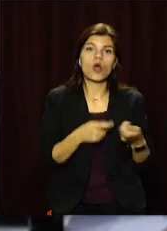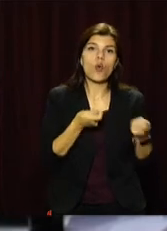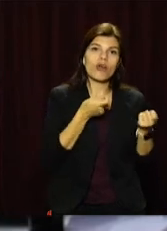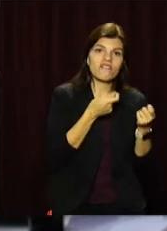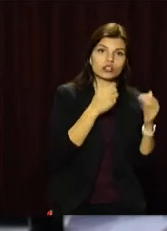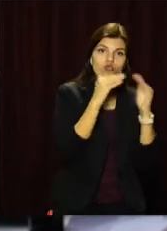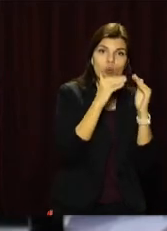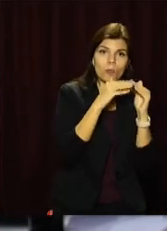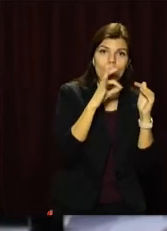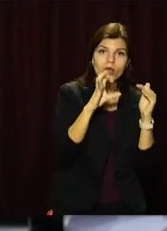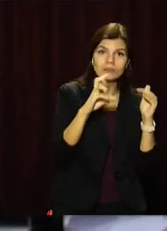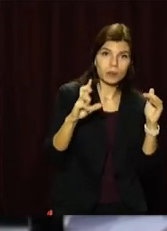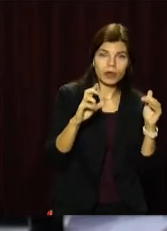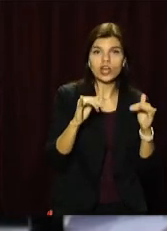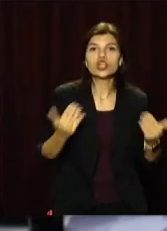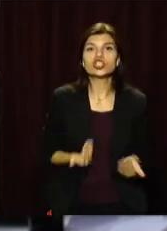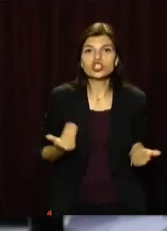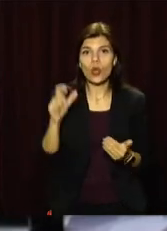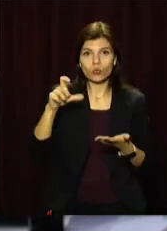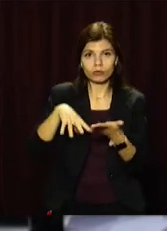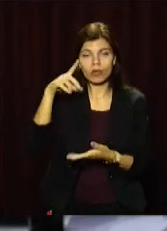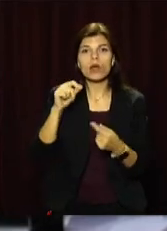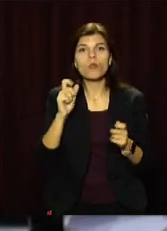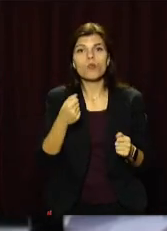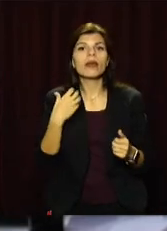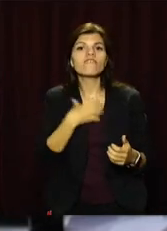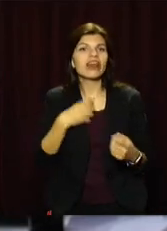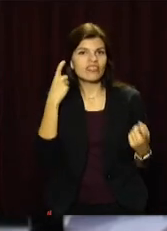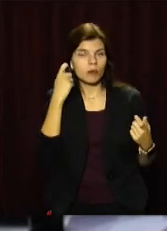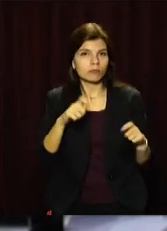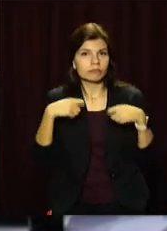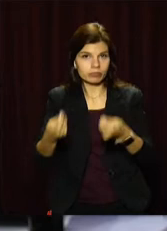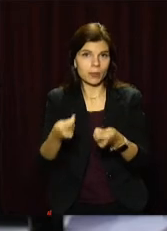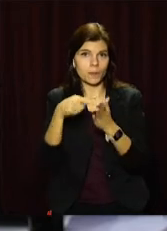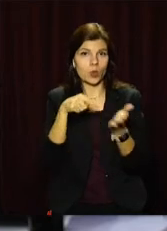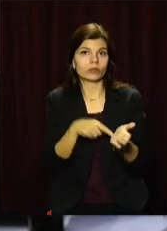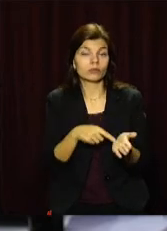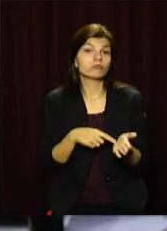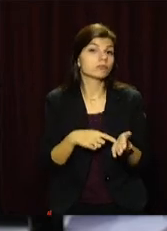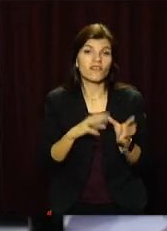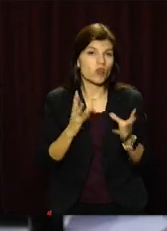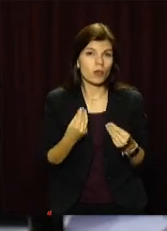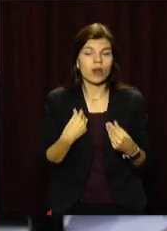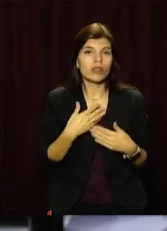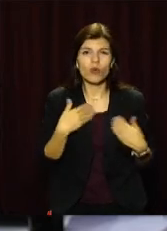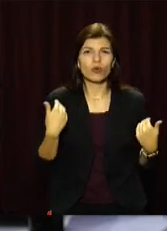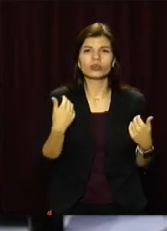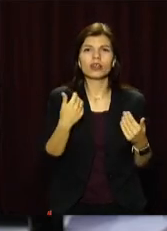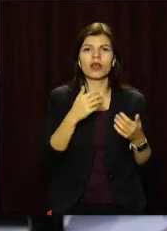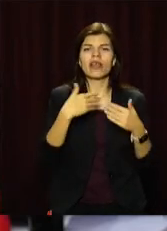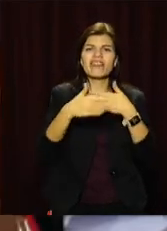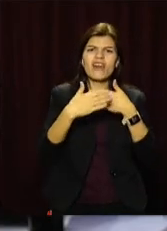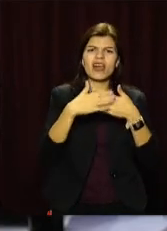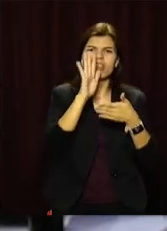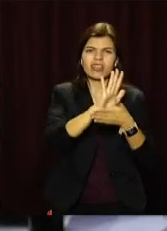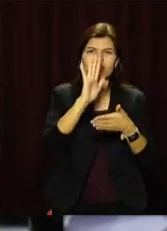руководством дома и всеми жильцами дома, где мы можем обменяться всей полезной информацией. Совершенно не хочется обклеивать